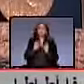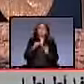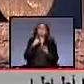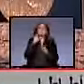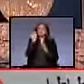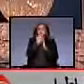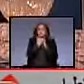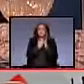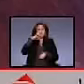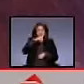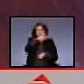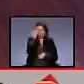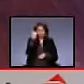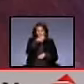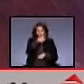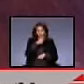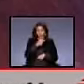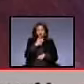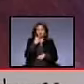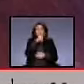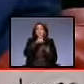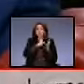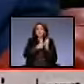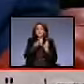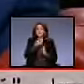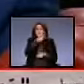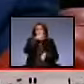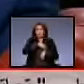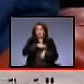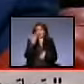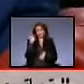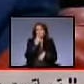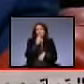انا اعتقد احنا محتاجين ده. تجربتك مع المرض يعني علمتك ايه؟